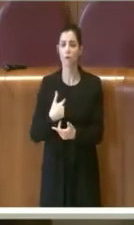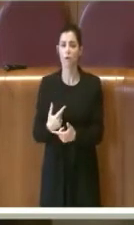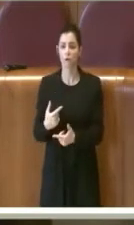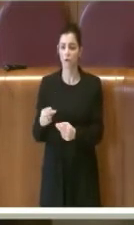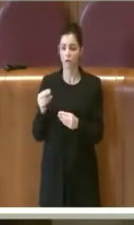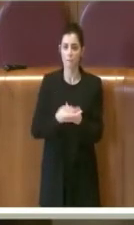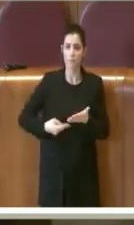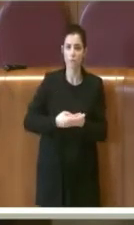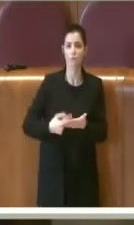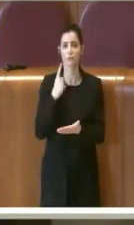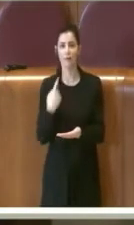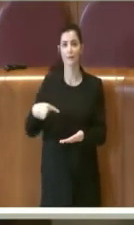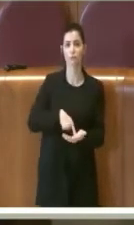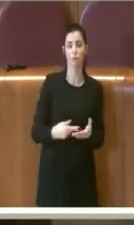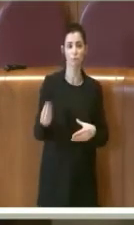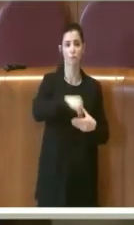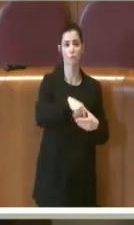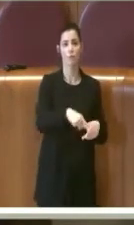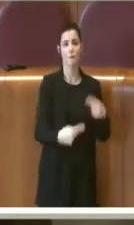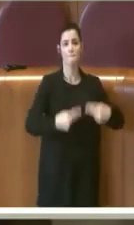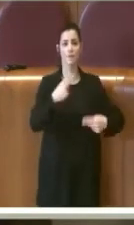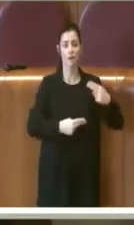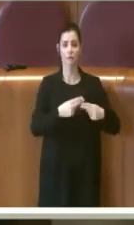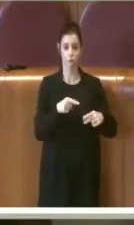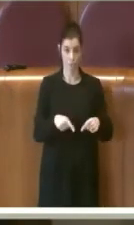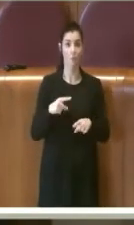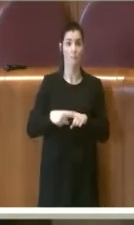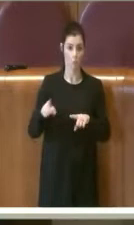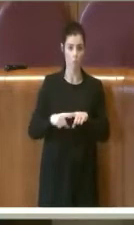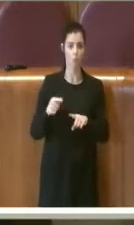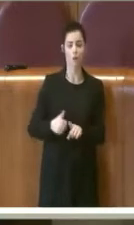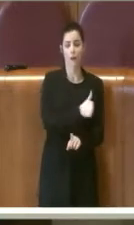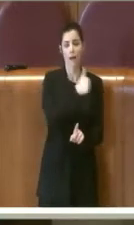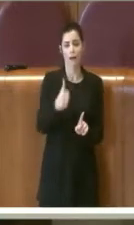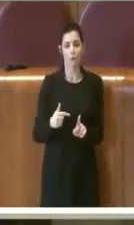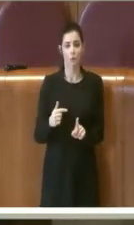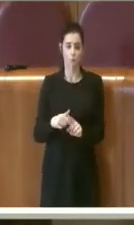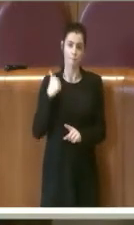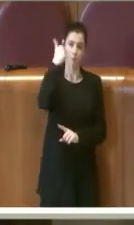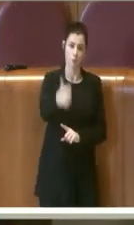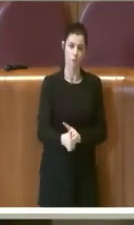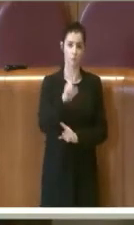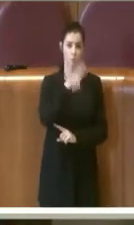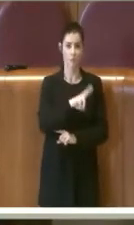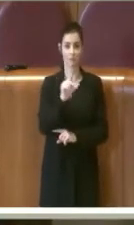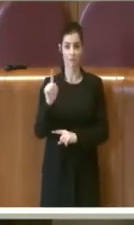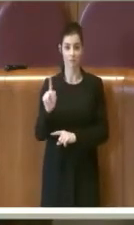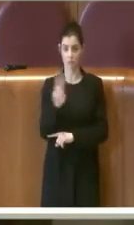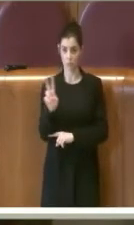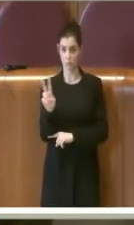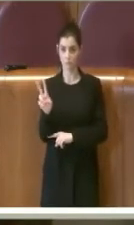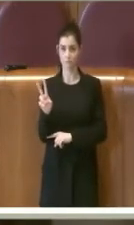l'opera venga rimessa nel bilancio a mutuo, ovviamente, nell'annualità prossima del 2022. Poi mi